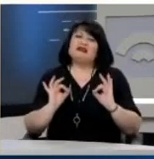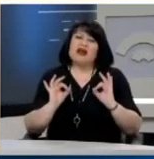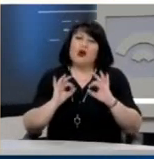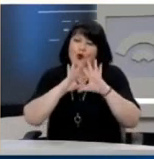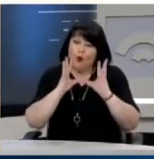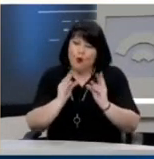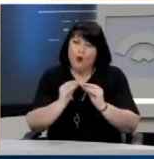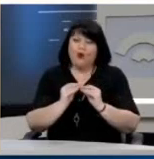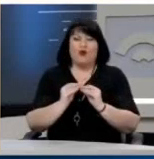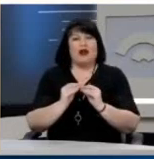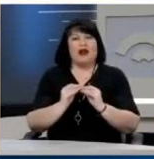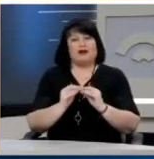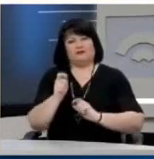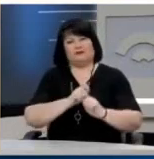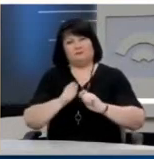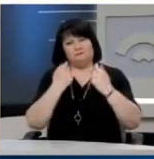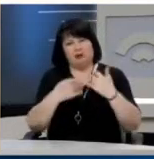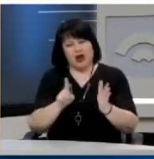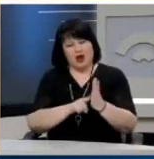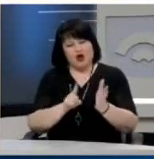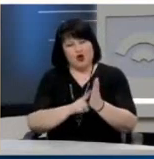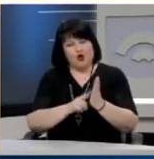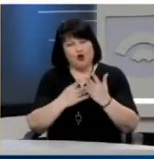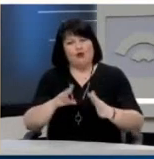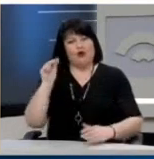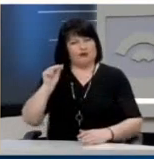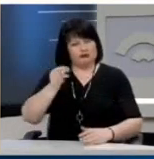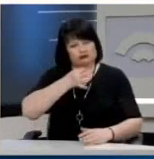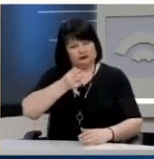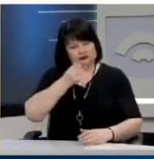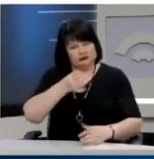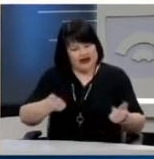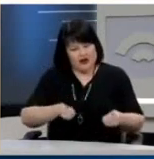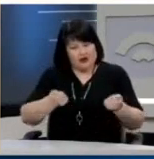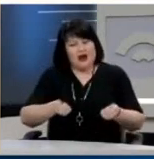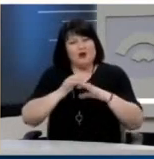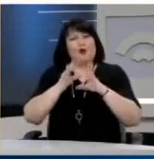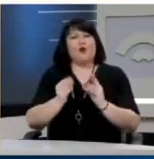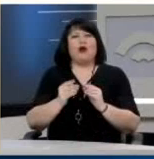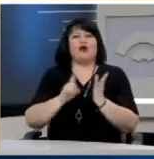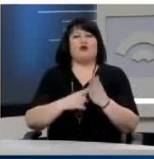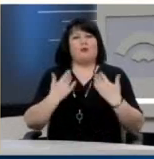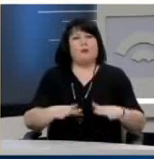όσα νομοθετήσαμε, εξαγγείλαμε, νομοθετήσαμε και υλοποιούμε,